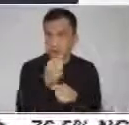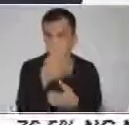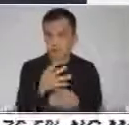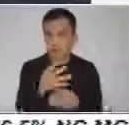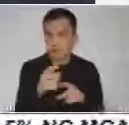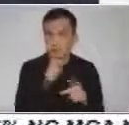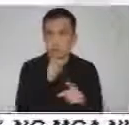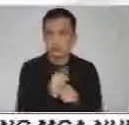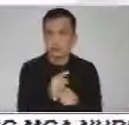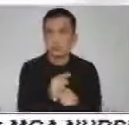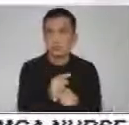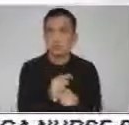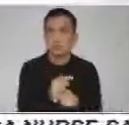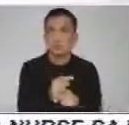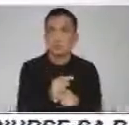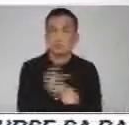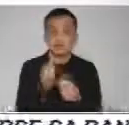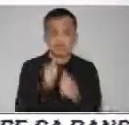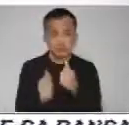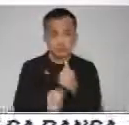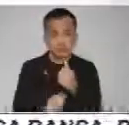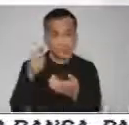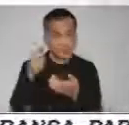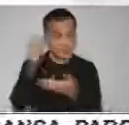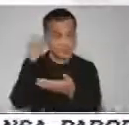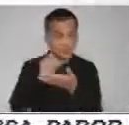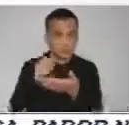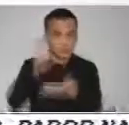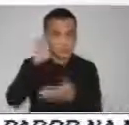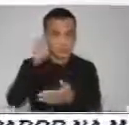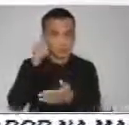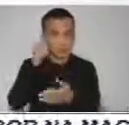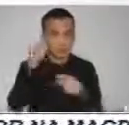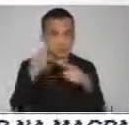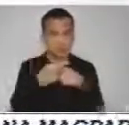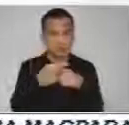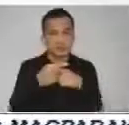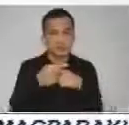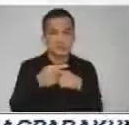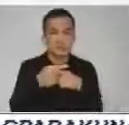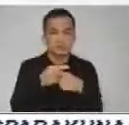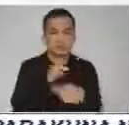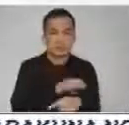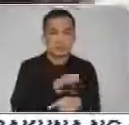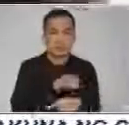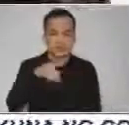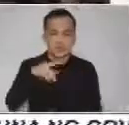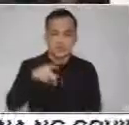Aabot sa mahigit 4 milyong piso halaga ng illegal na droga ang nasabat sa iba't ibang bahagi ng bansa.